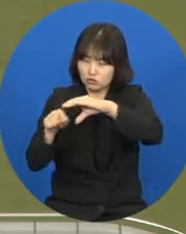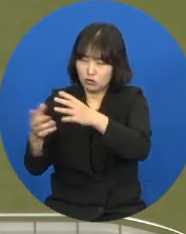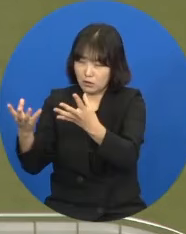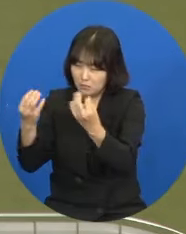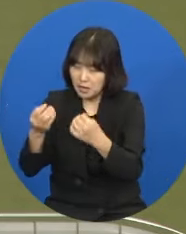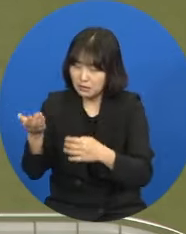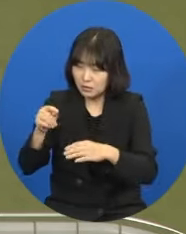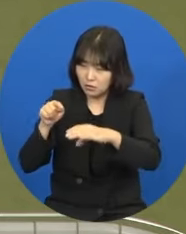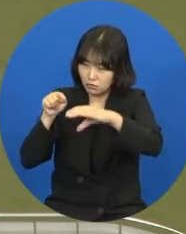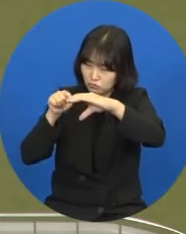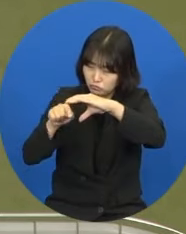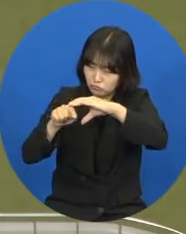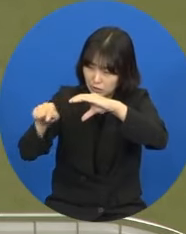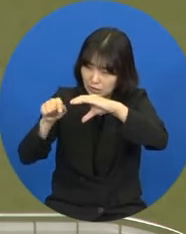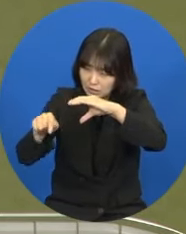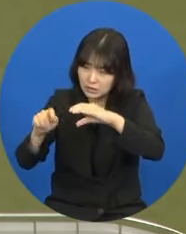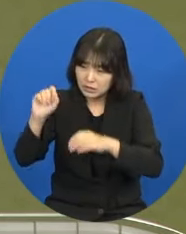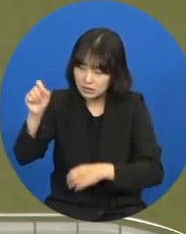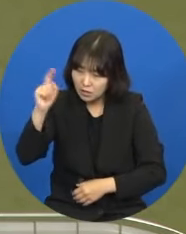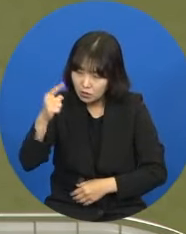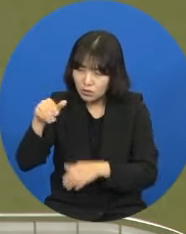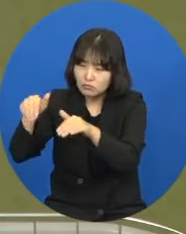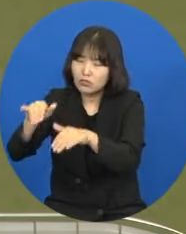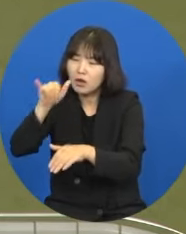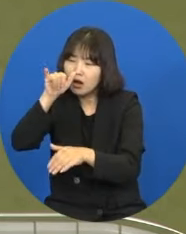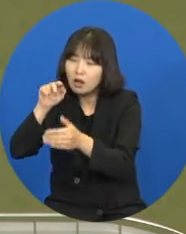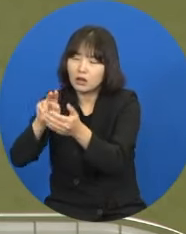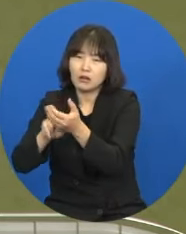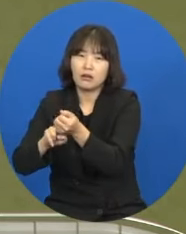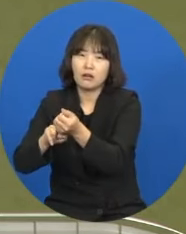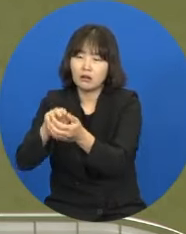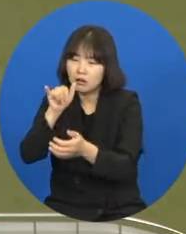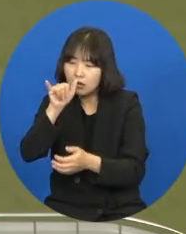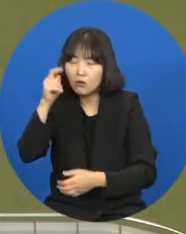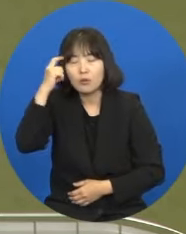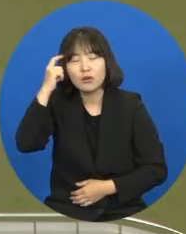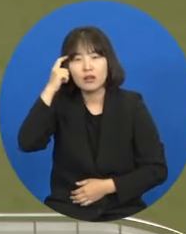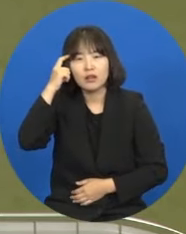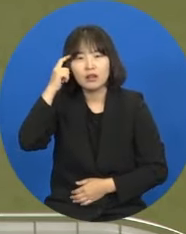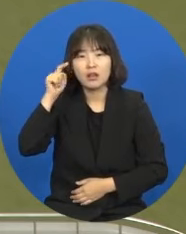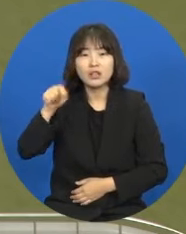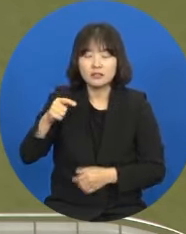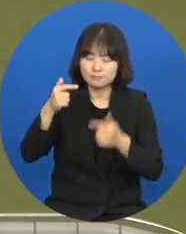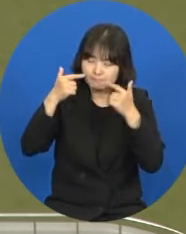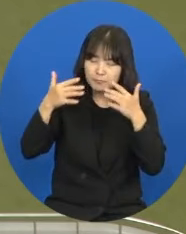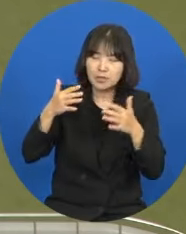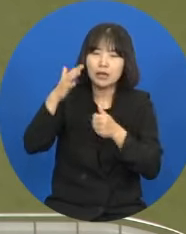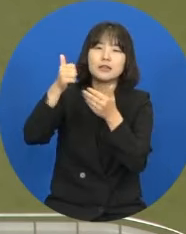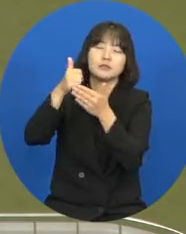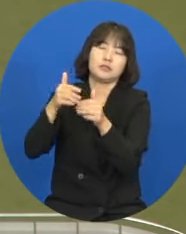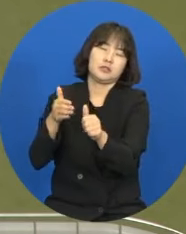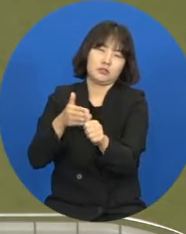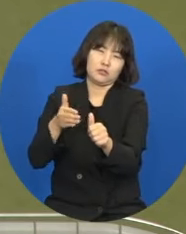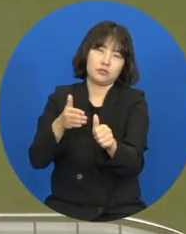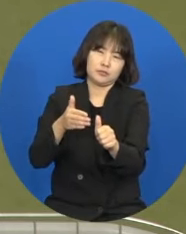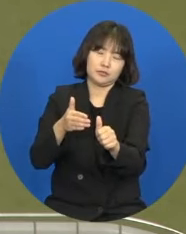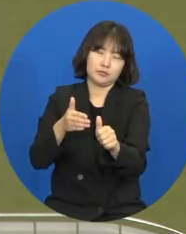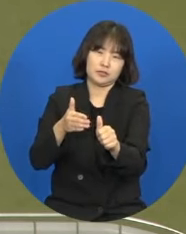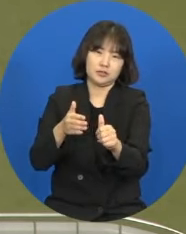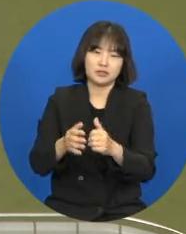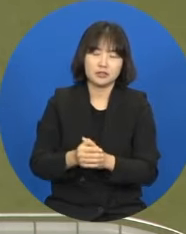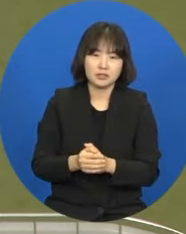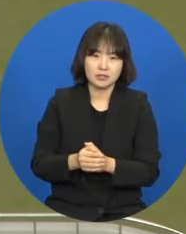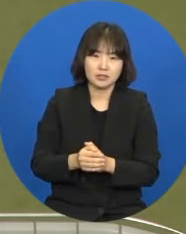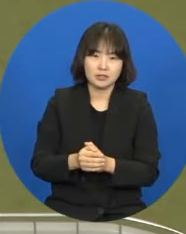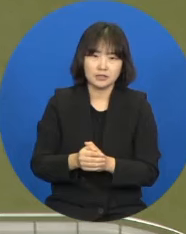거기 왜 다윗과 부하들이 있냐이 말입니다 정확하게 하나님께서 리하 아 바로 다윗의 손에 사월을 붙여